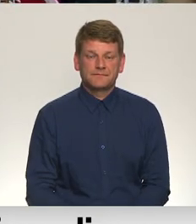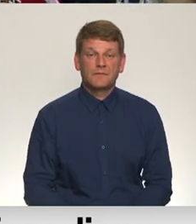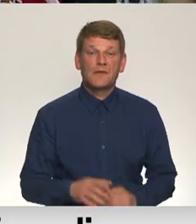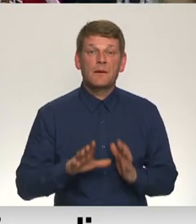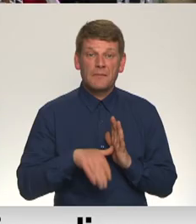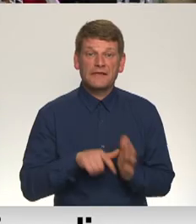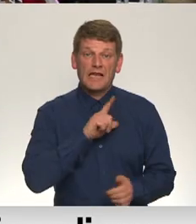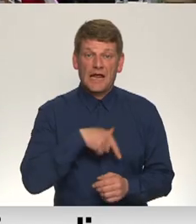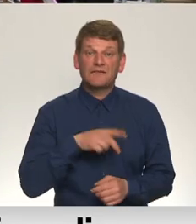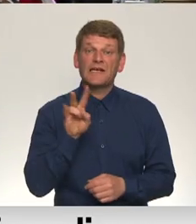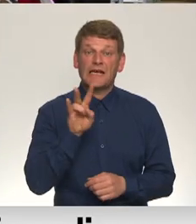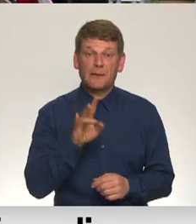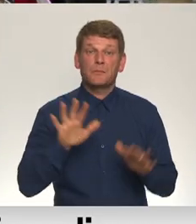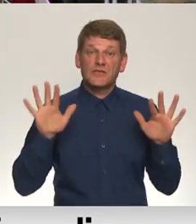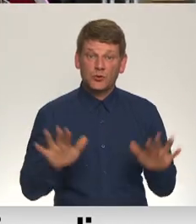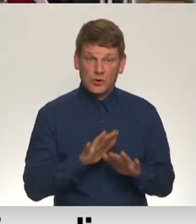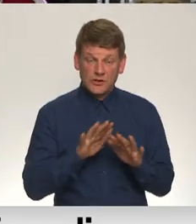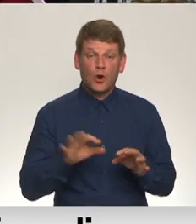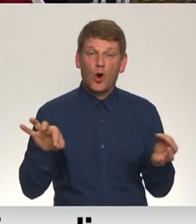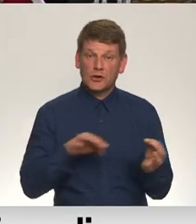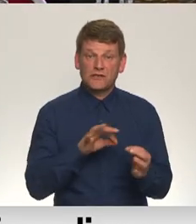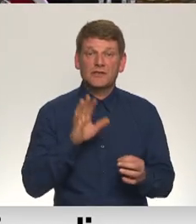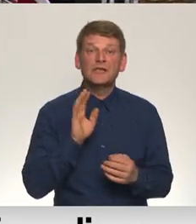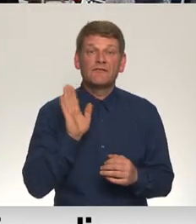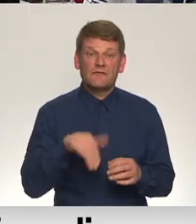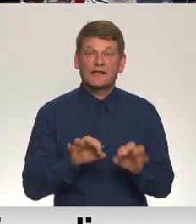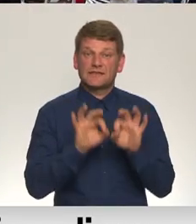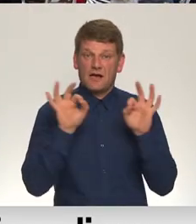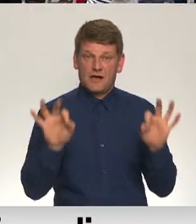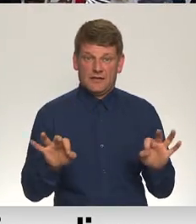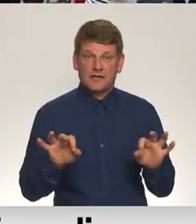Pēc Latvijas himnas nodziedāšanas koncerts var sākties.